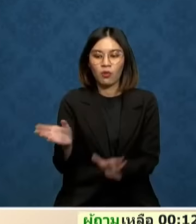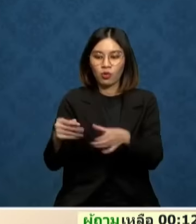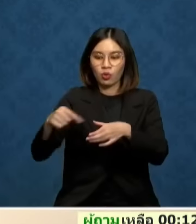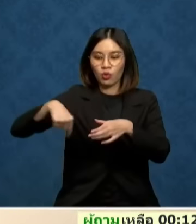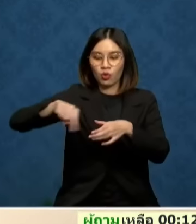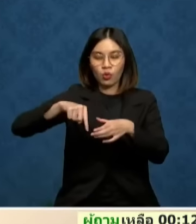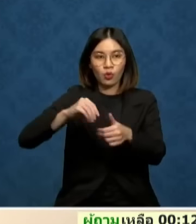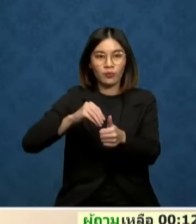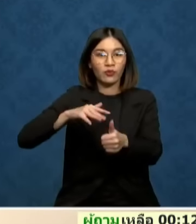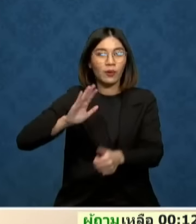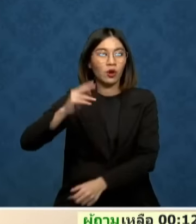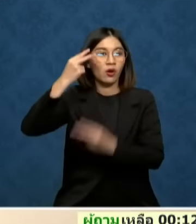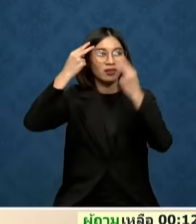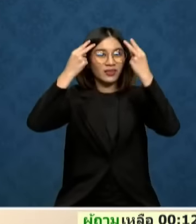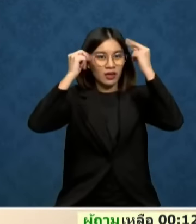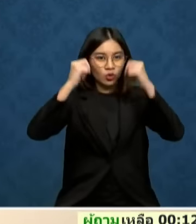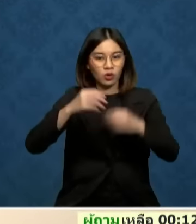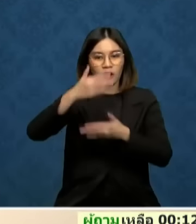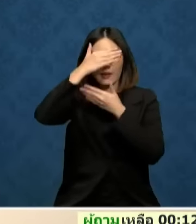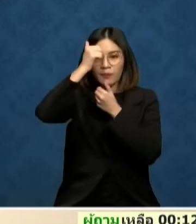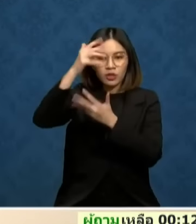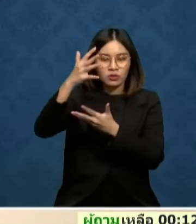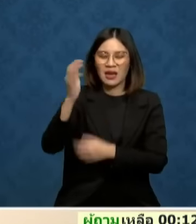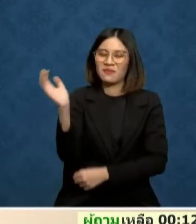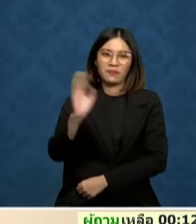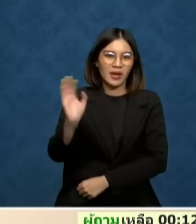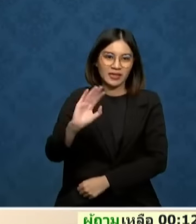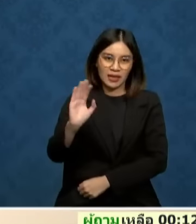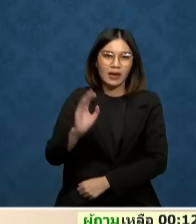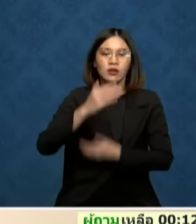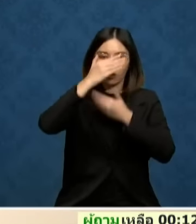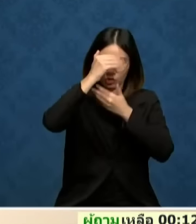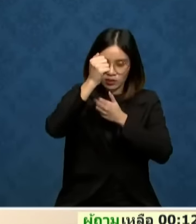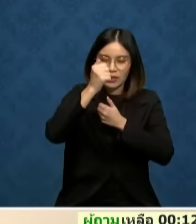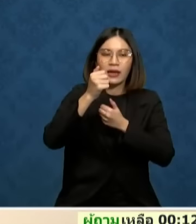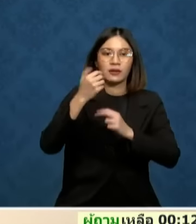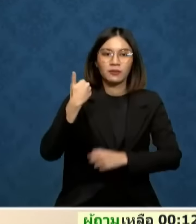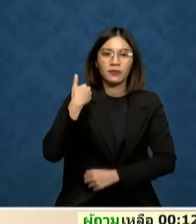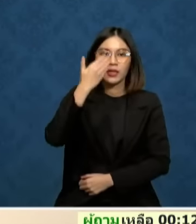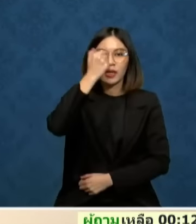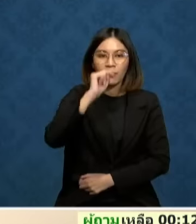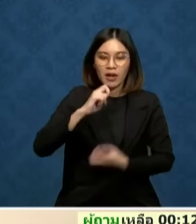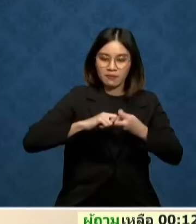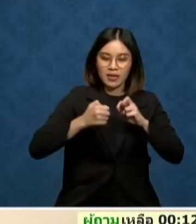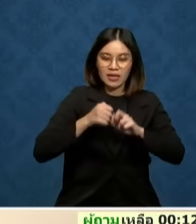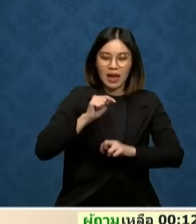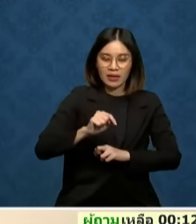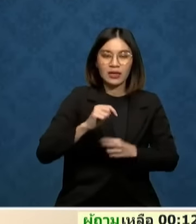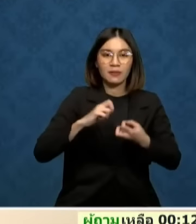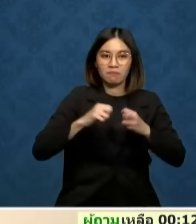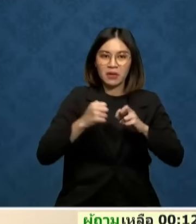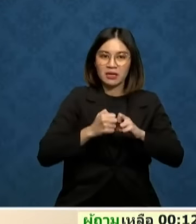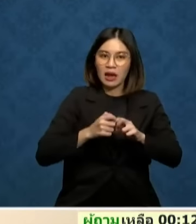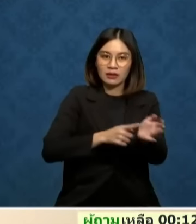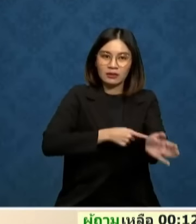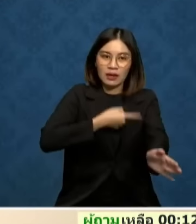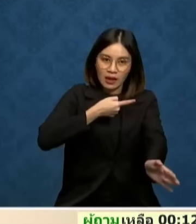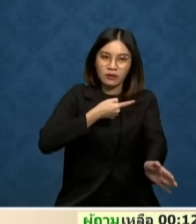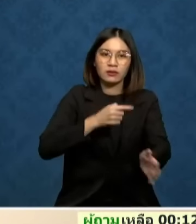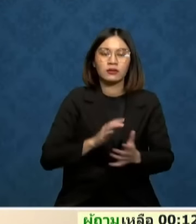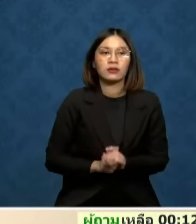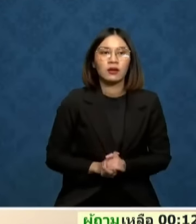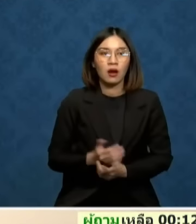ำของท่านนายกเองเนี่ยเราไม่ได้เพิกเฉยหรือว่าละเลยไม่ใส่ใจกับปัญหาดังกล่าวเพราะทราบดีว่าปัญหาดังกล่าวเนี่ยเป็นปัญหาที่สะสมมานานแล้วนะ